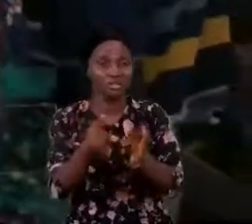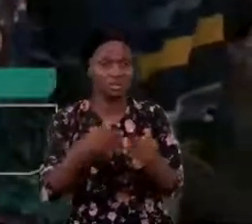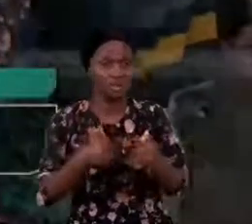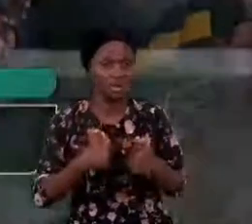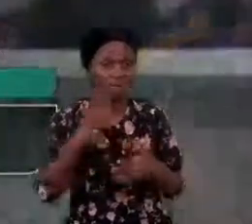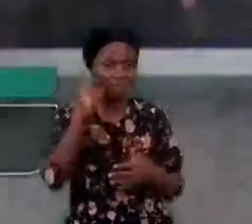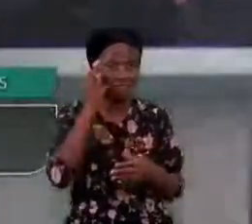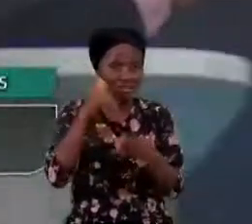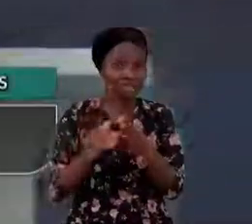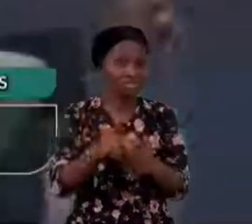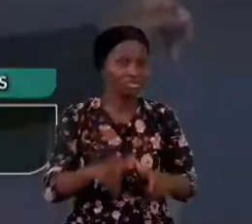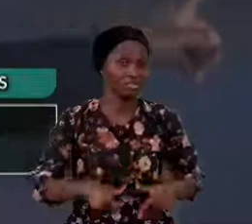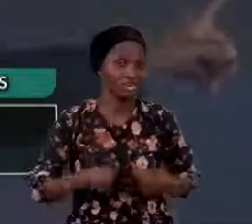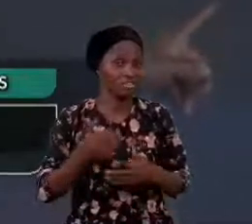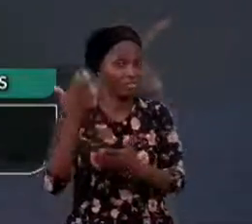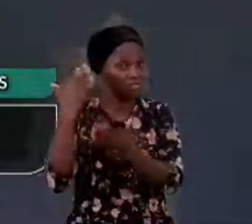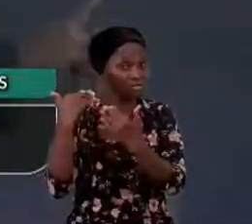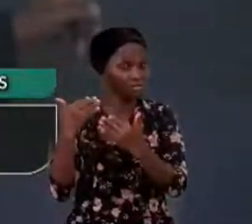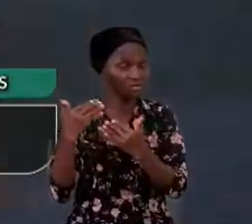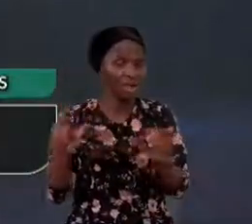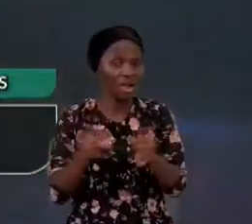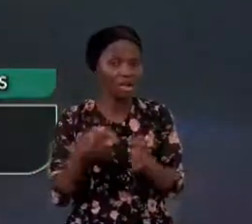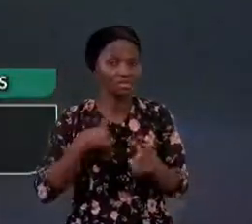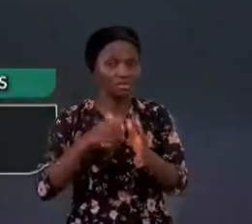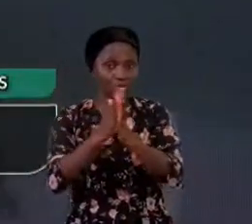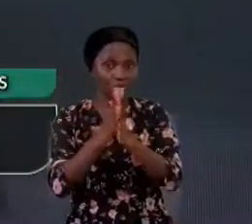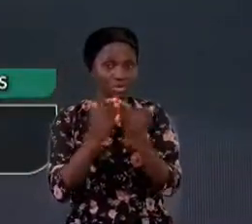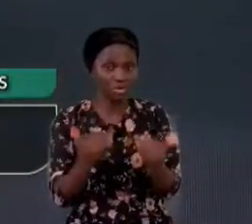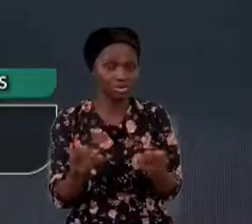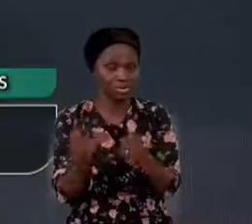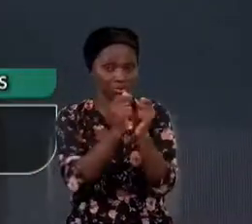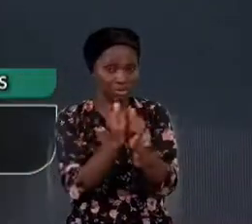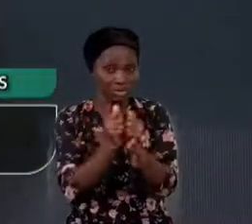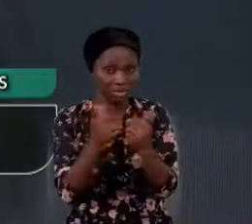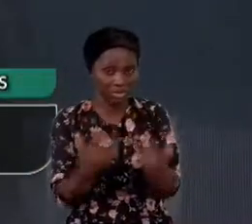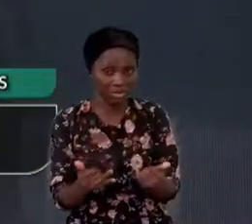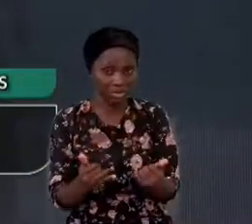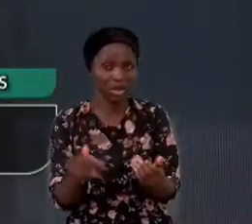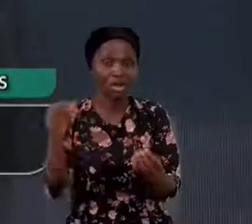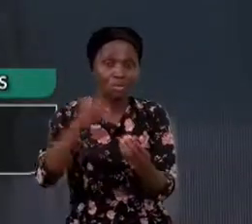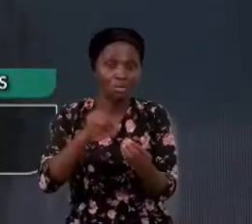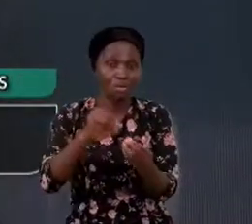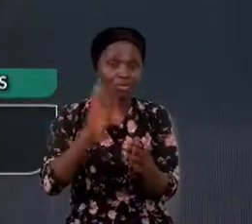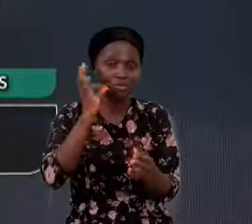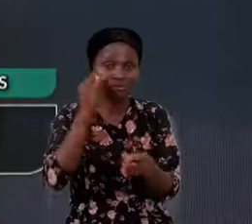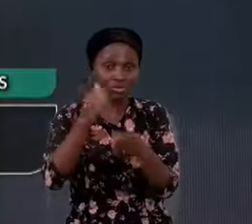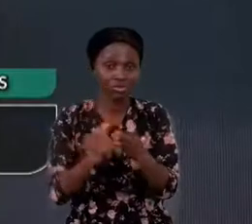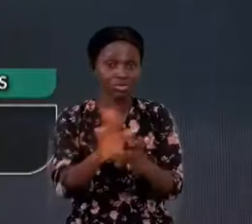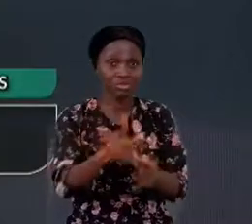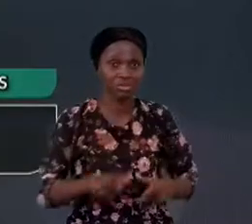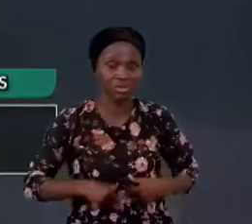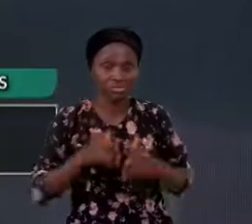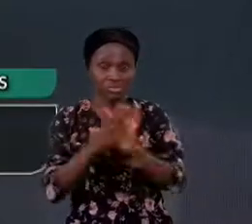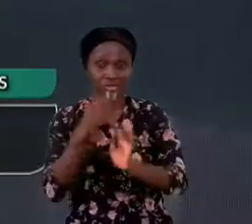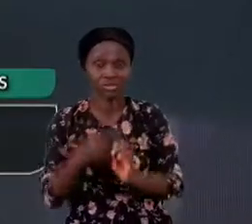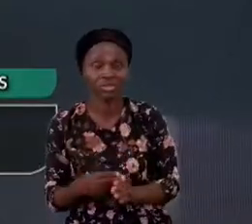Troisièmement, beaucoup de plus de fruits. Plus de fruits, tu as des fruits à la maison. Troisièmement, beaucoup de fruits dans la communauté, fruits au